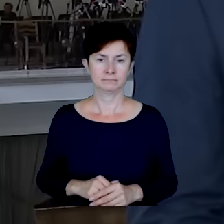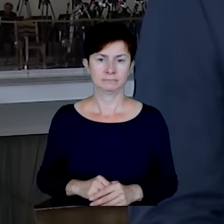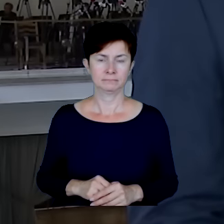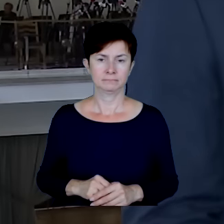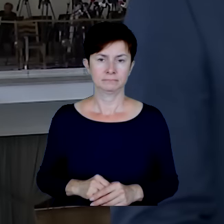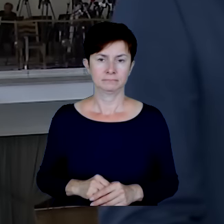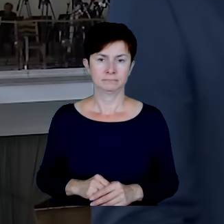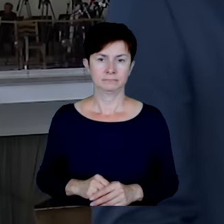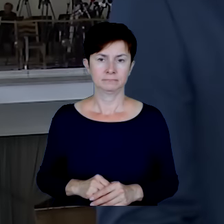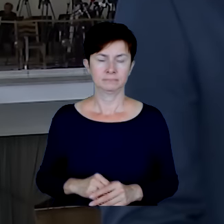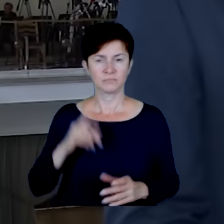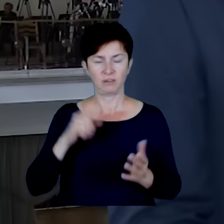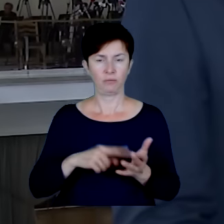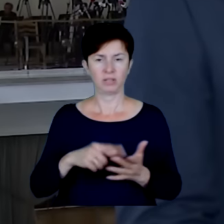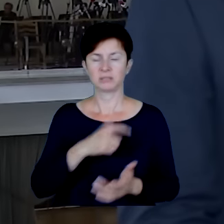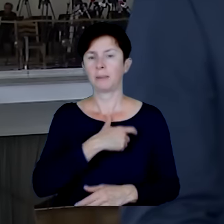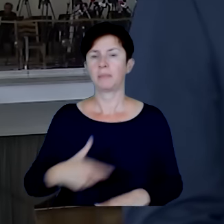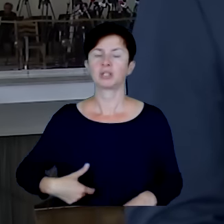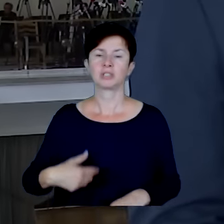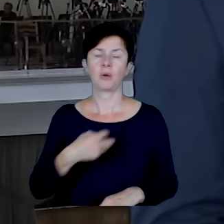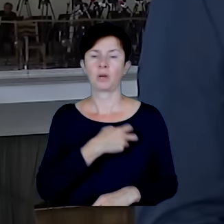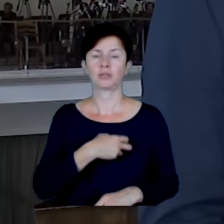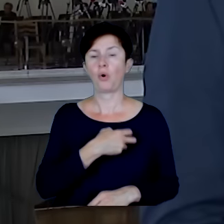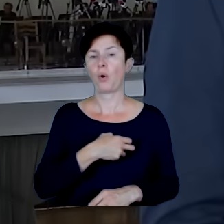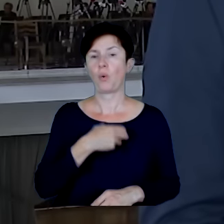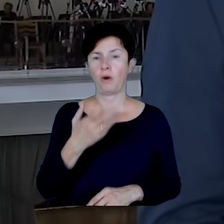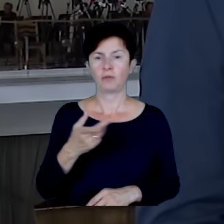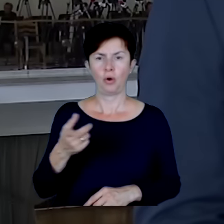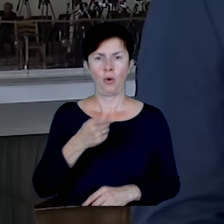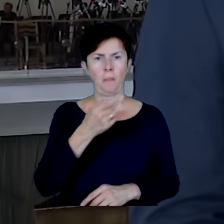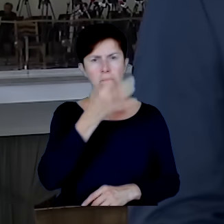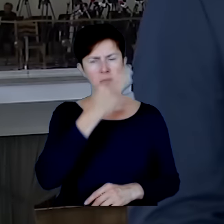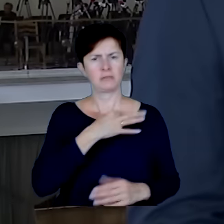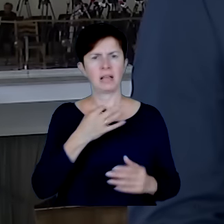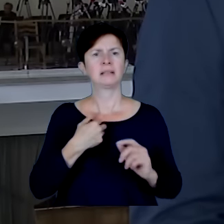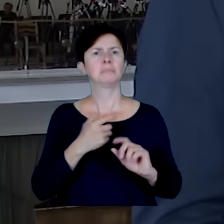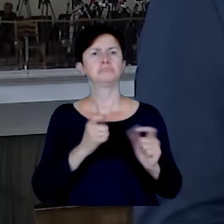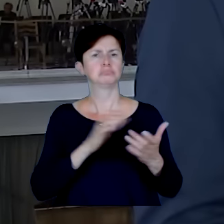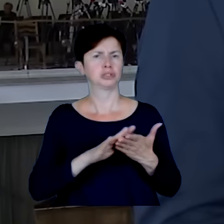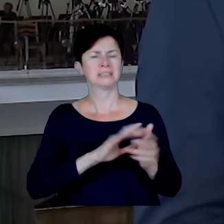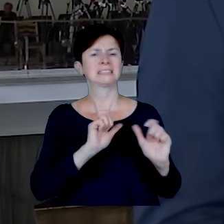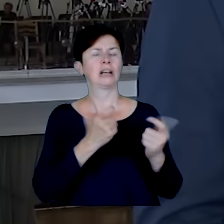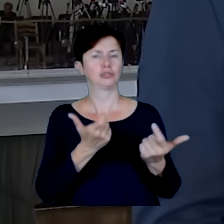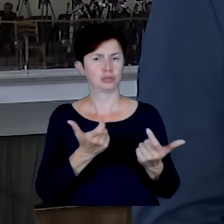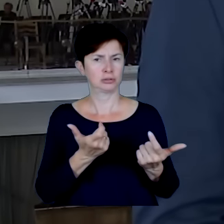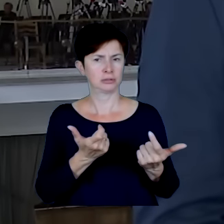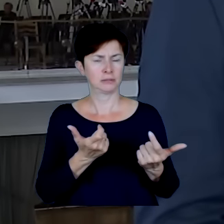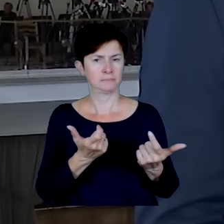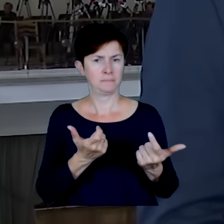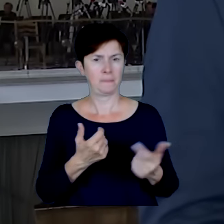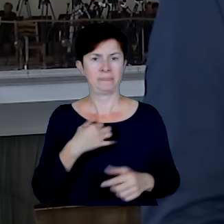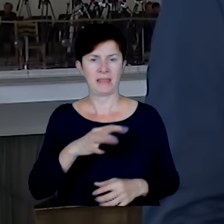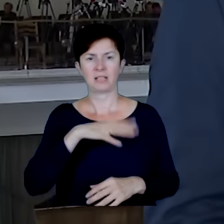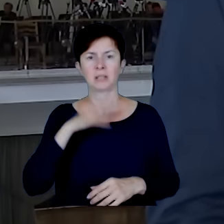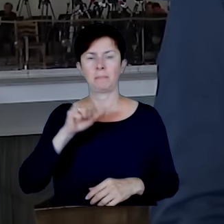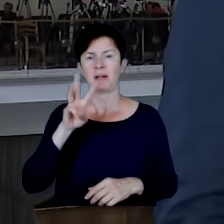No właśnie, marszałek Sejmu Szymon Hołownia pyta, za co miałby przepraszać żołnierzy Wojska Polskiego i strażników granicznych. Ze mną jest Marcin